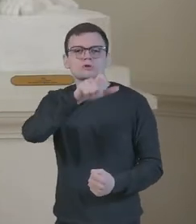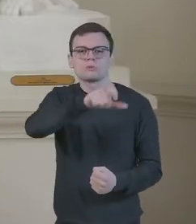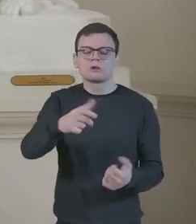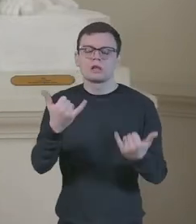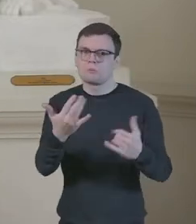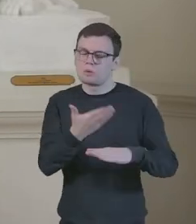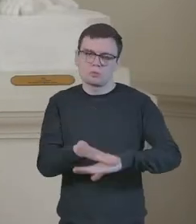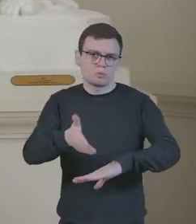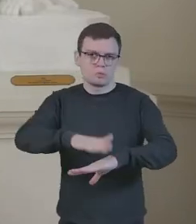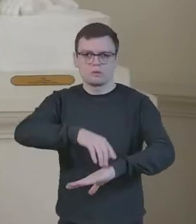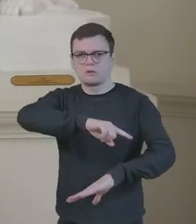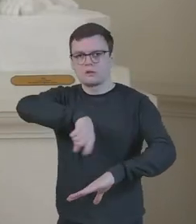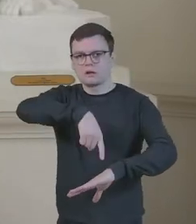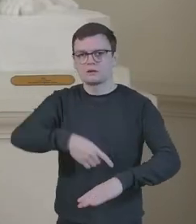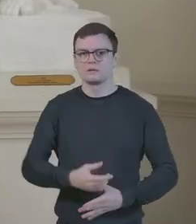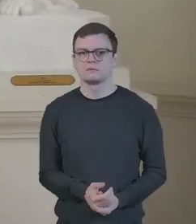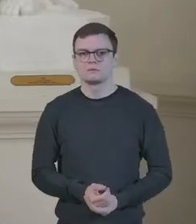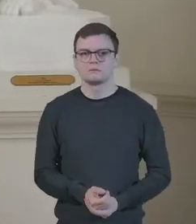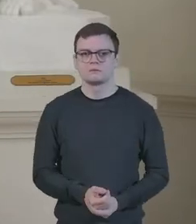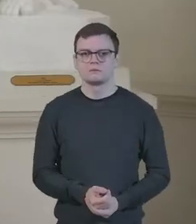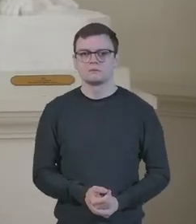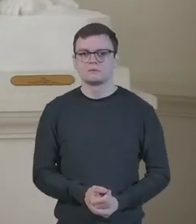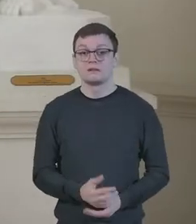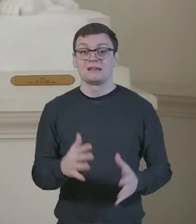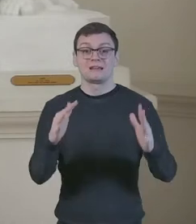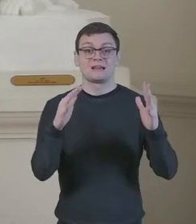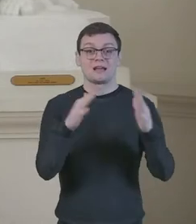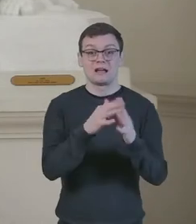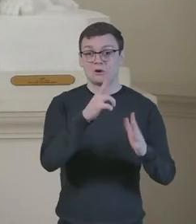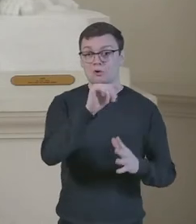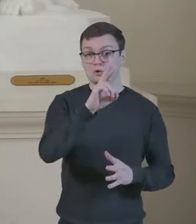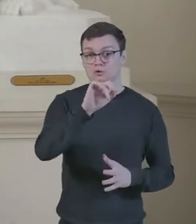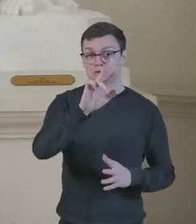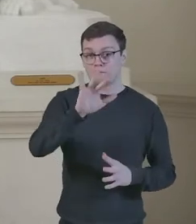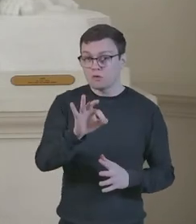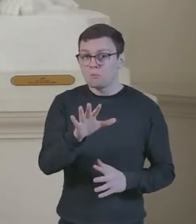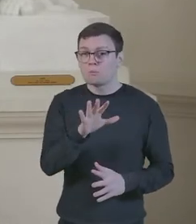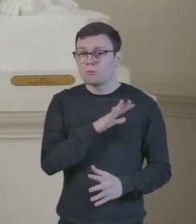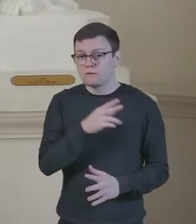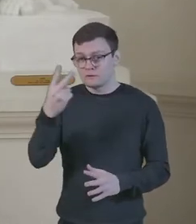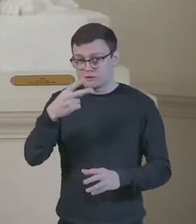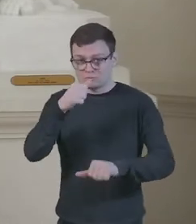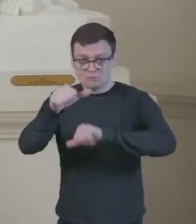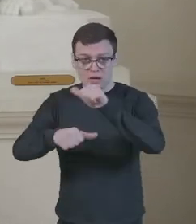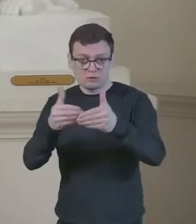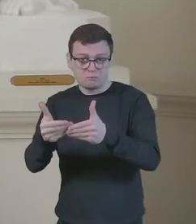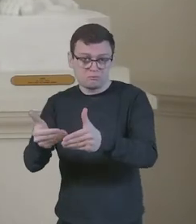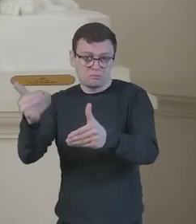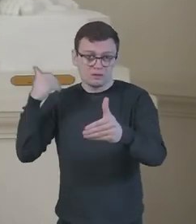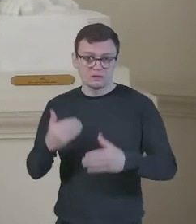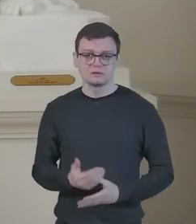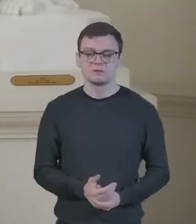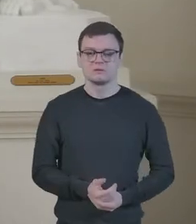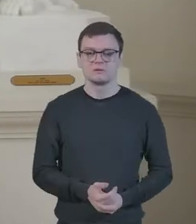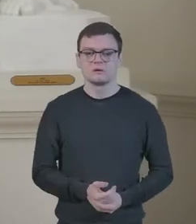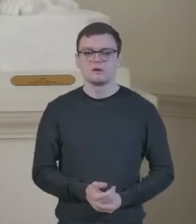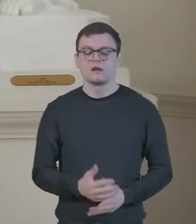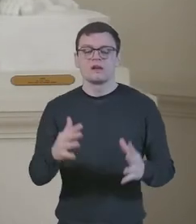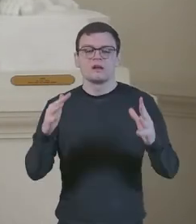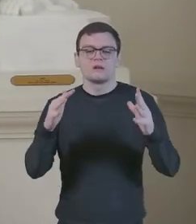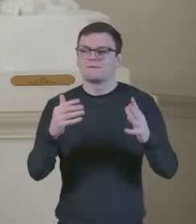paramą ir solidarumą Ukrainos žmonėms šiems sunkiais laikais. Kosove įvykęs karas nuvyko tik